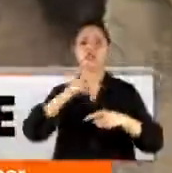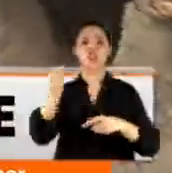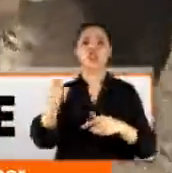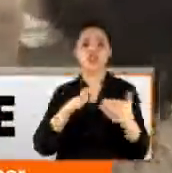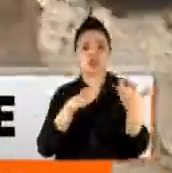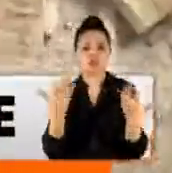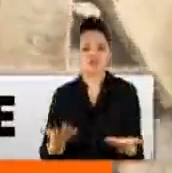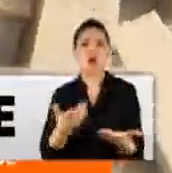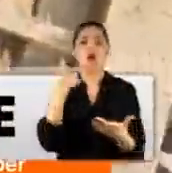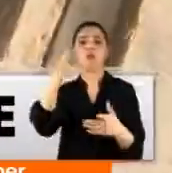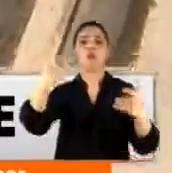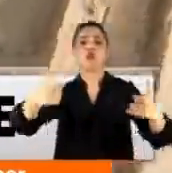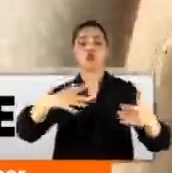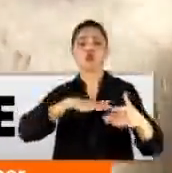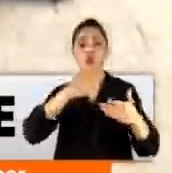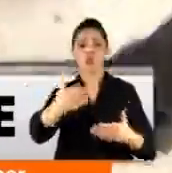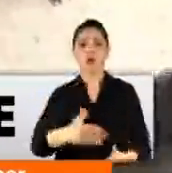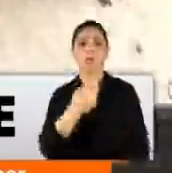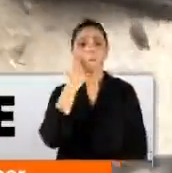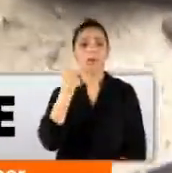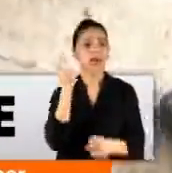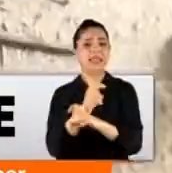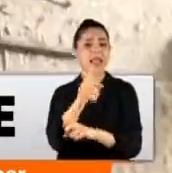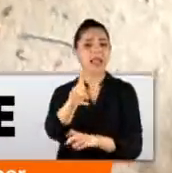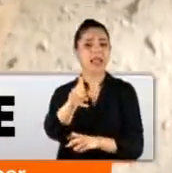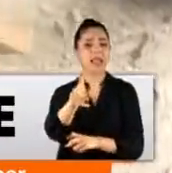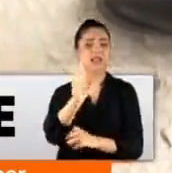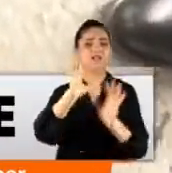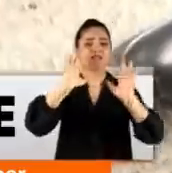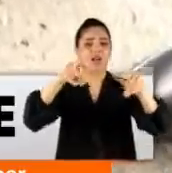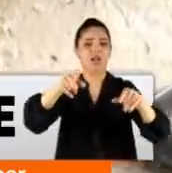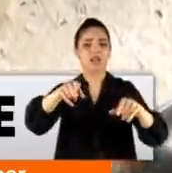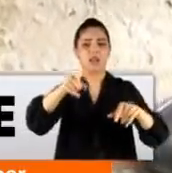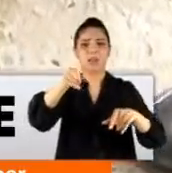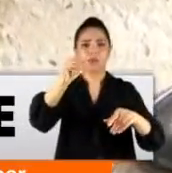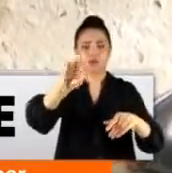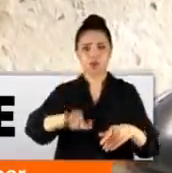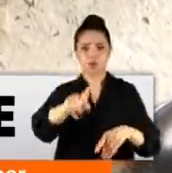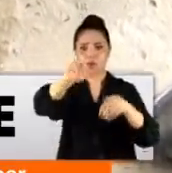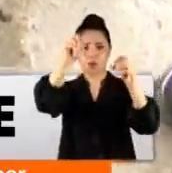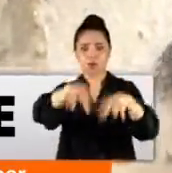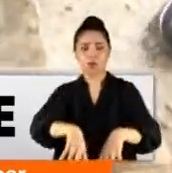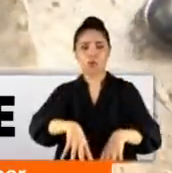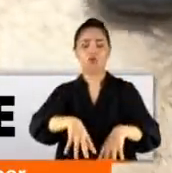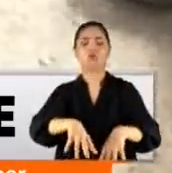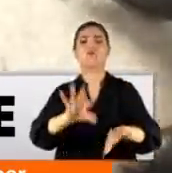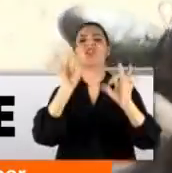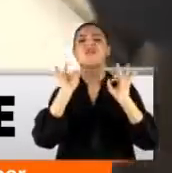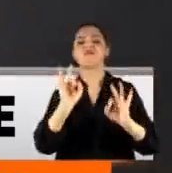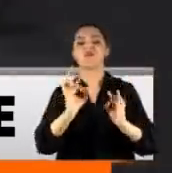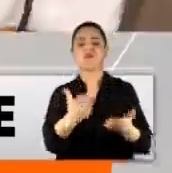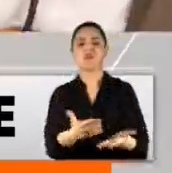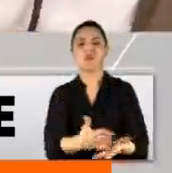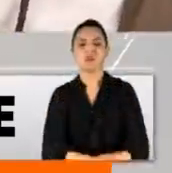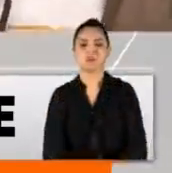ve çukurlar da var. Bakın tehlikenin boyutuna bakın. Buradan bir çocuğun düşmesi gerçekten de işten bile